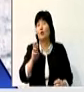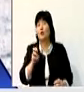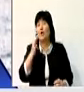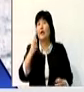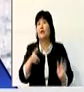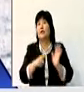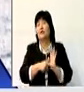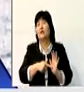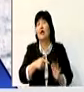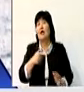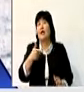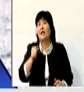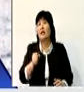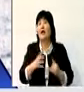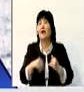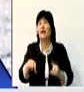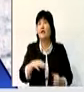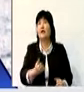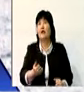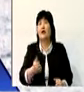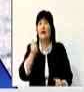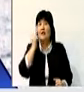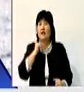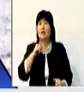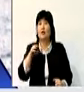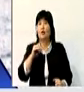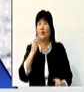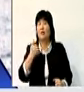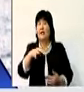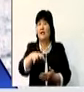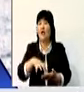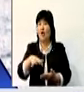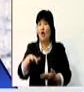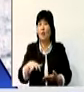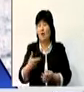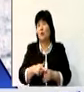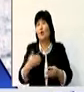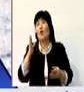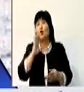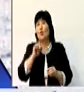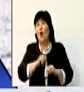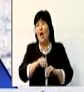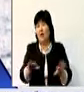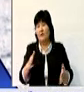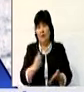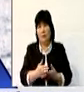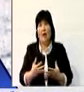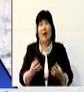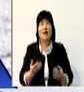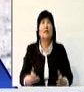1347 гектар жер осы ескі жоңышқамыз бар. Соны қазір тырмалап, суғарып жатырмыз. Ал енді